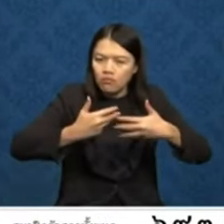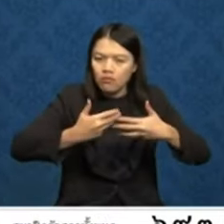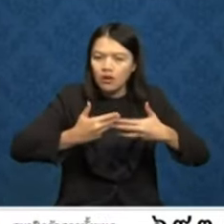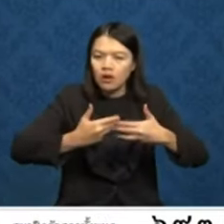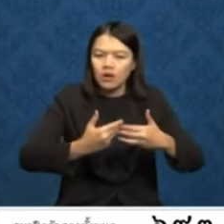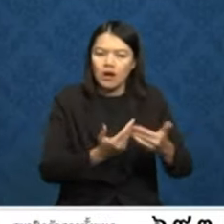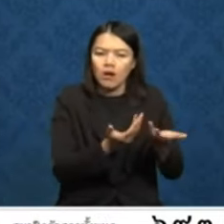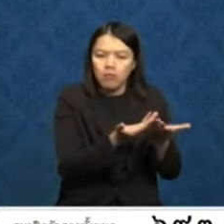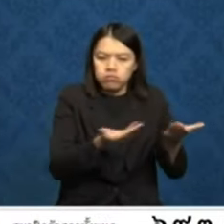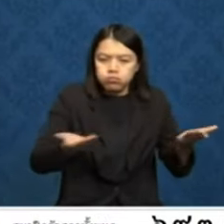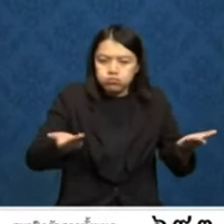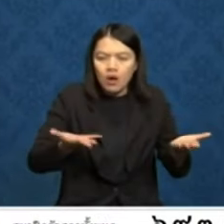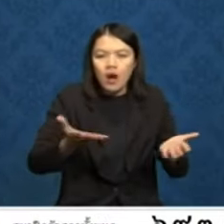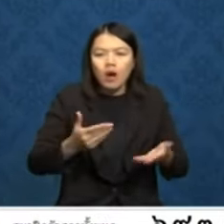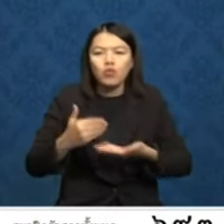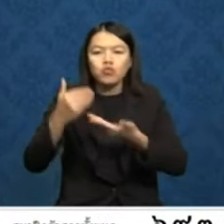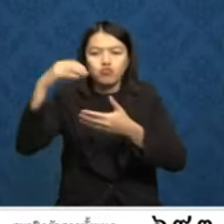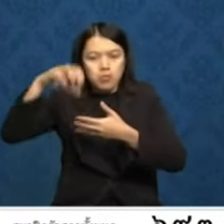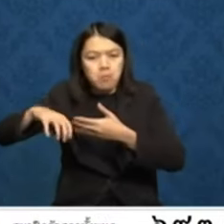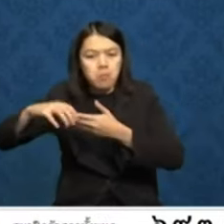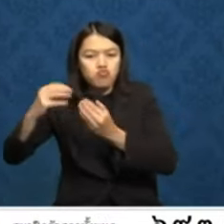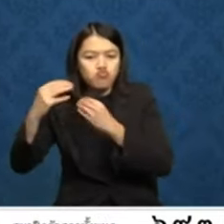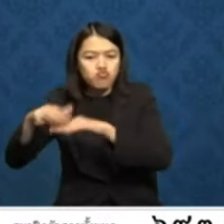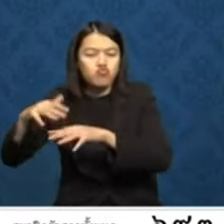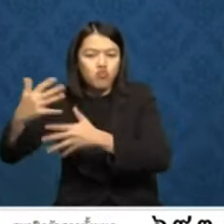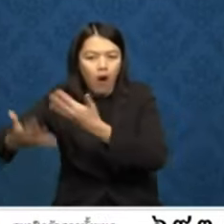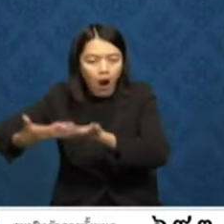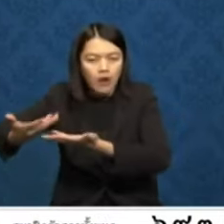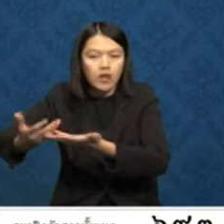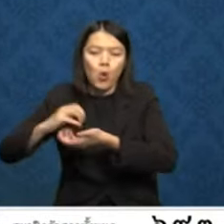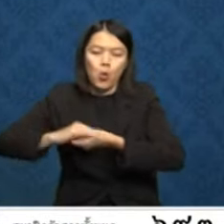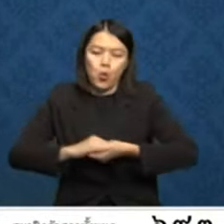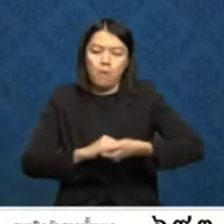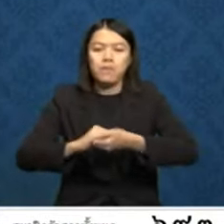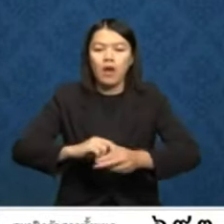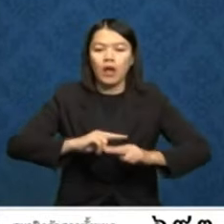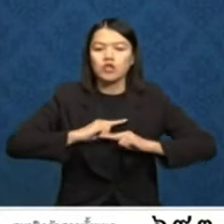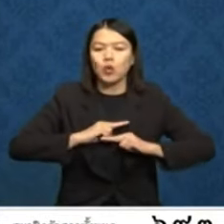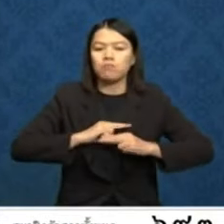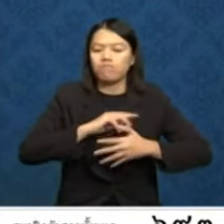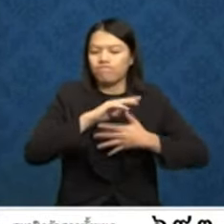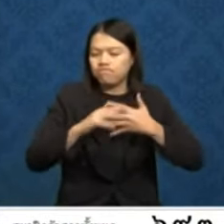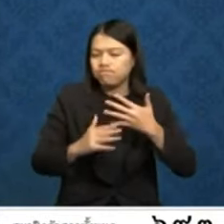างและเปิดการร่วมมือกับภาคเอกชนเต็มรูปแบบ